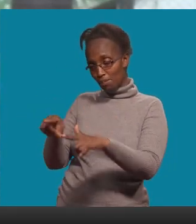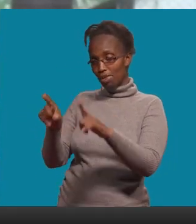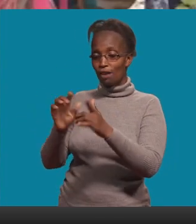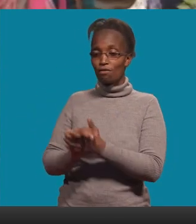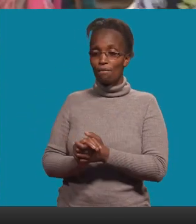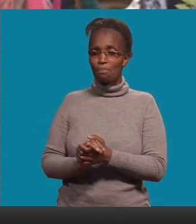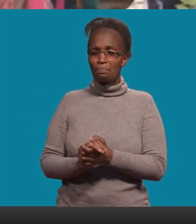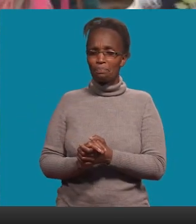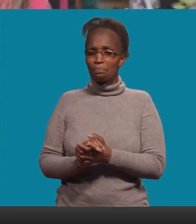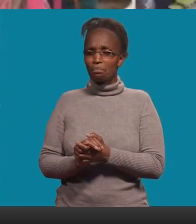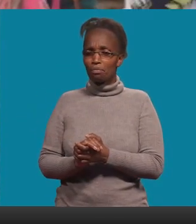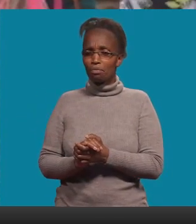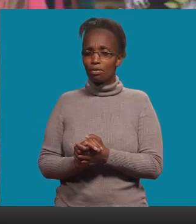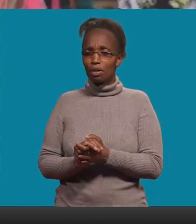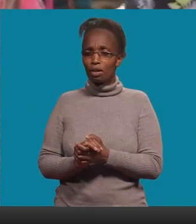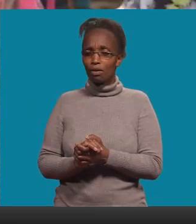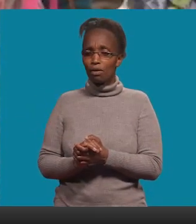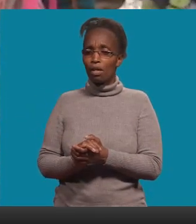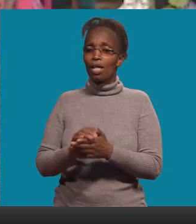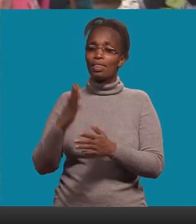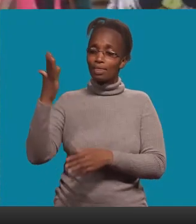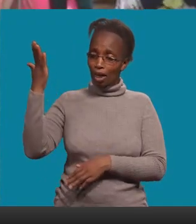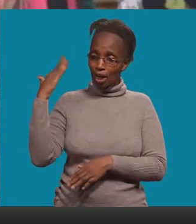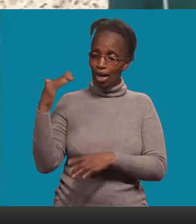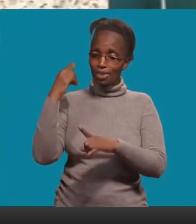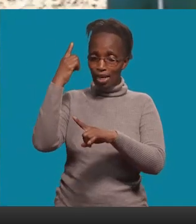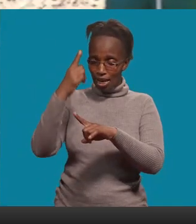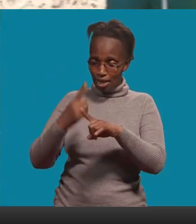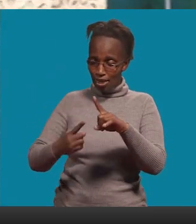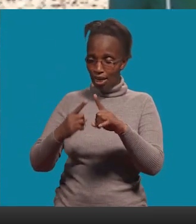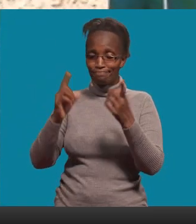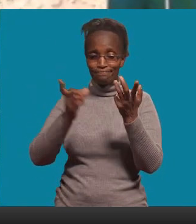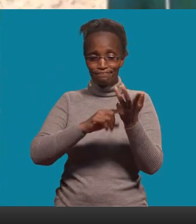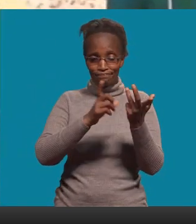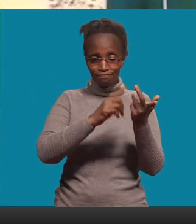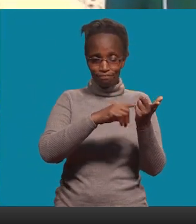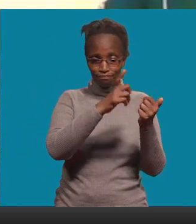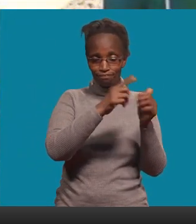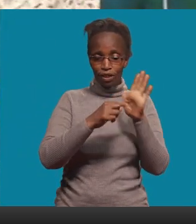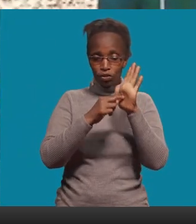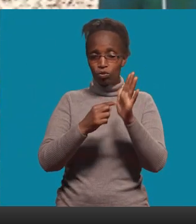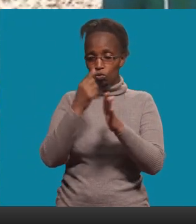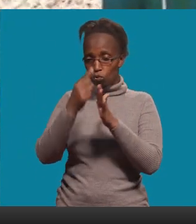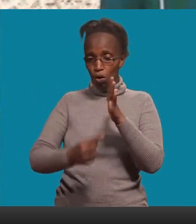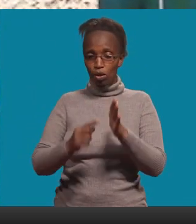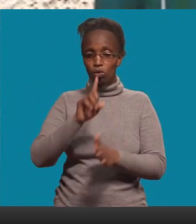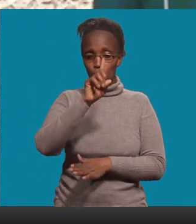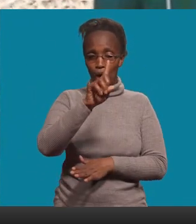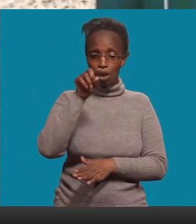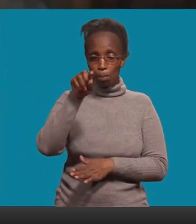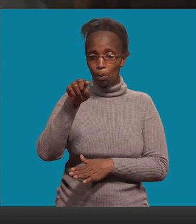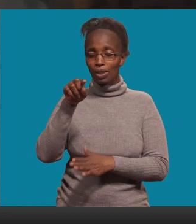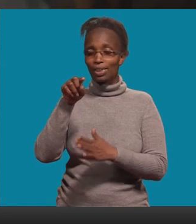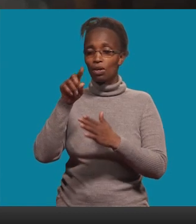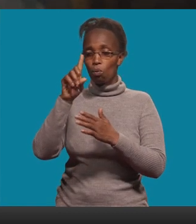za uzuni. Kulingana na sensa iliyofanywa mwaka wa 2019, ilionyesha kuwa 1.9% ya